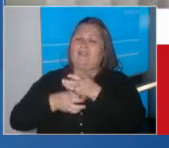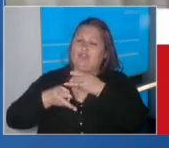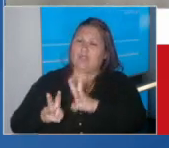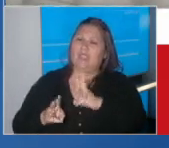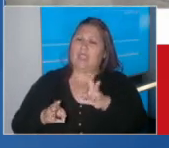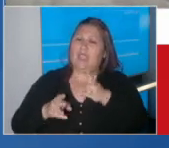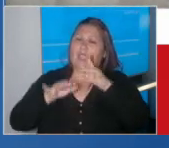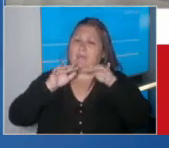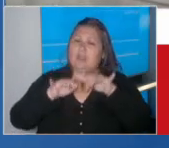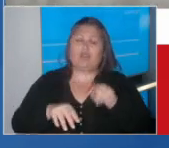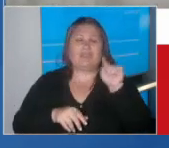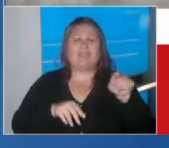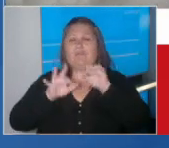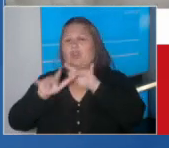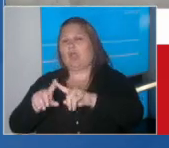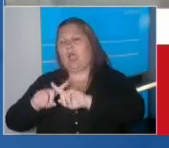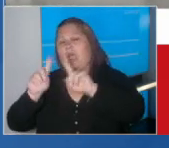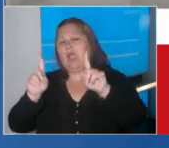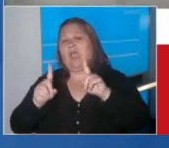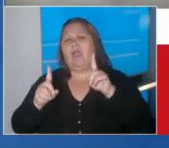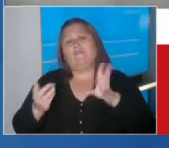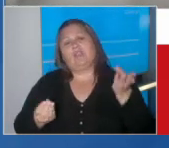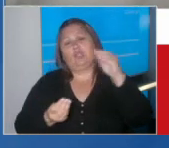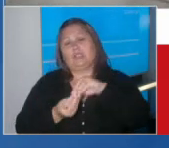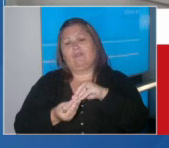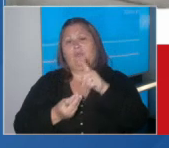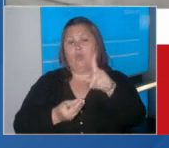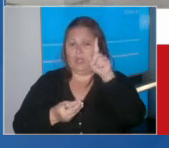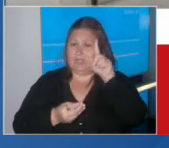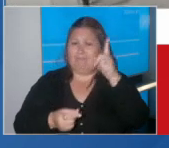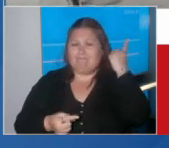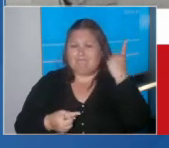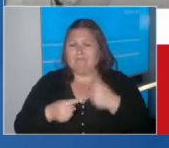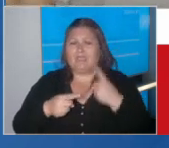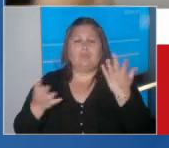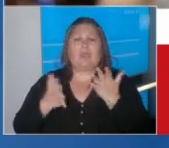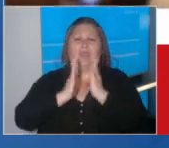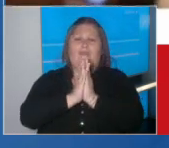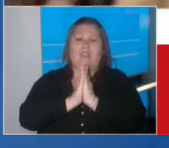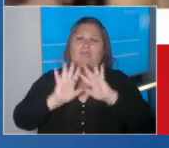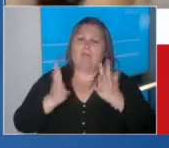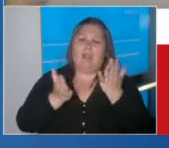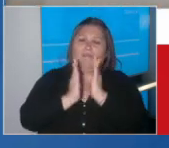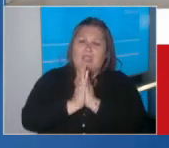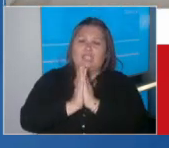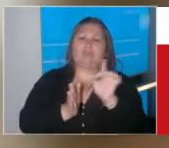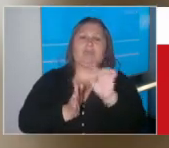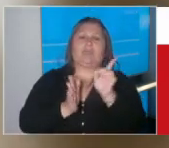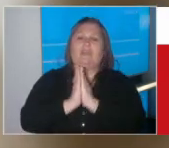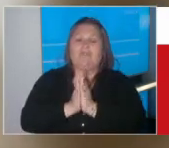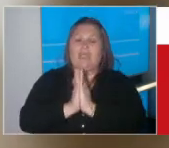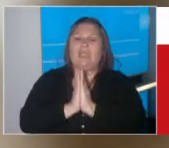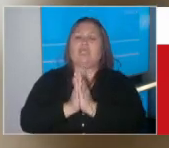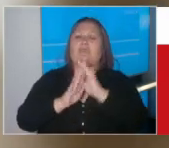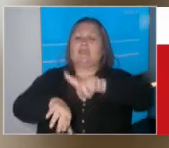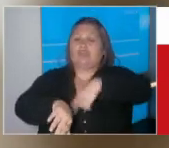המיליונר הזה ועם מיליונר אחר ועם מיליונרים נוספים, הוא ידע בדיוק איך לבקש, מה לבקש, ממי לבקש, באיזה שעות